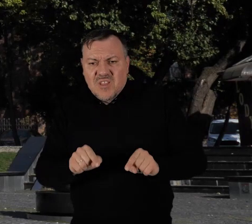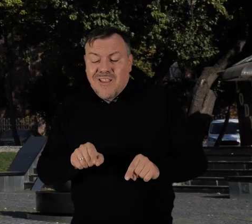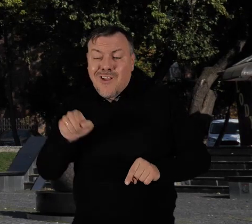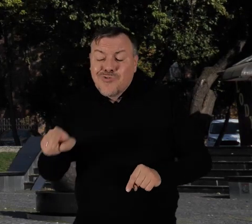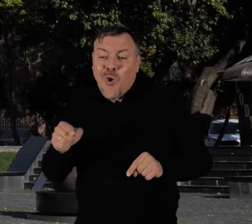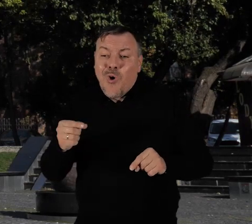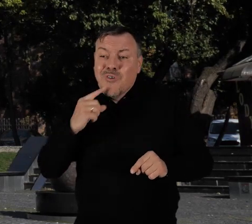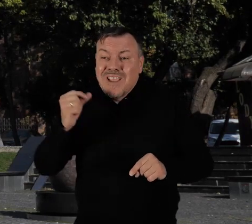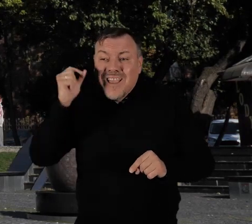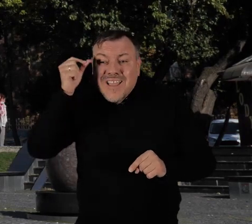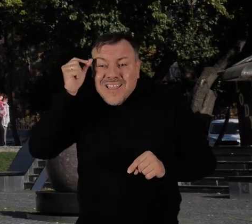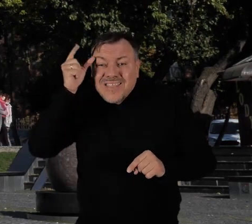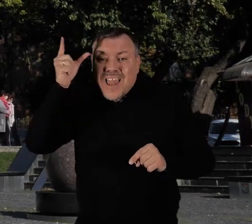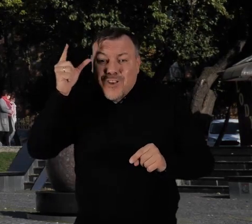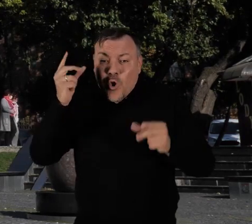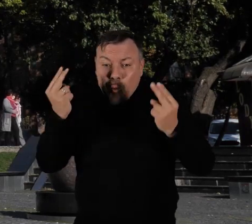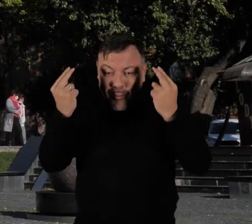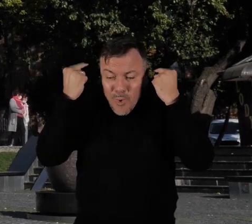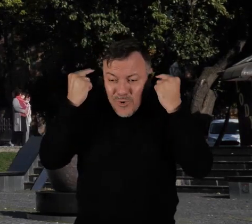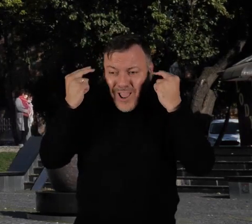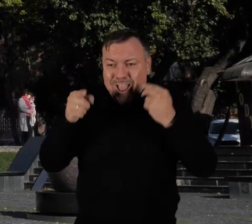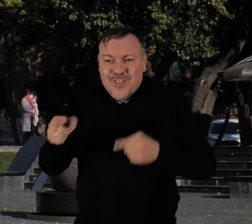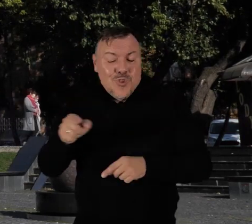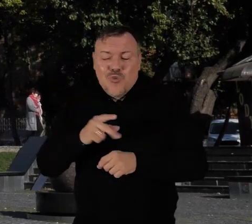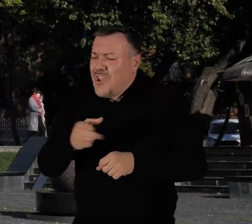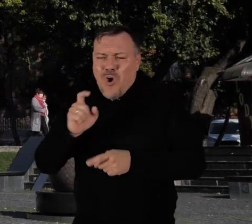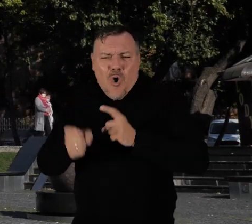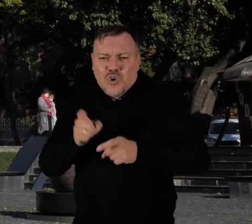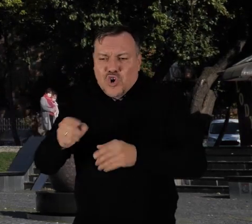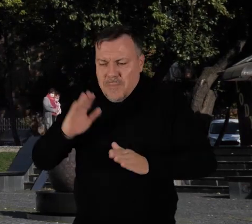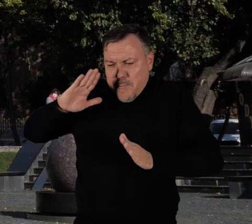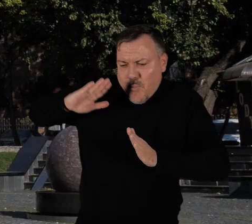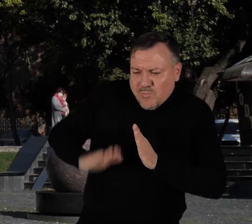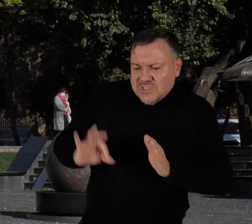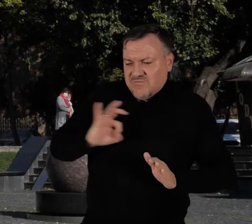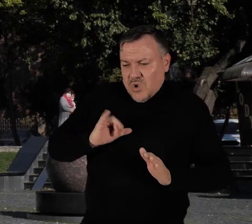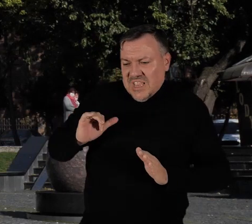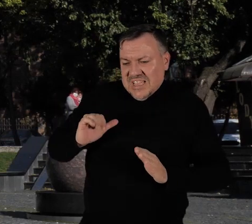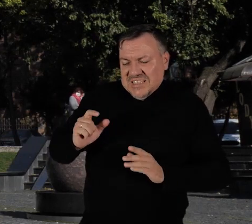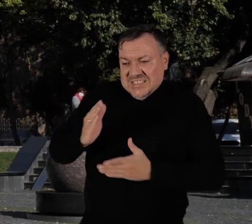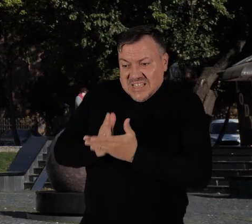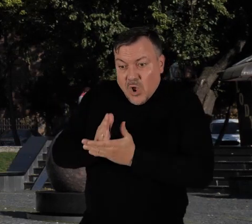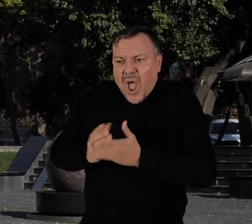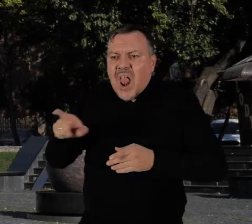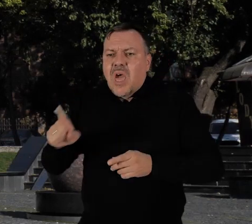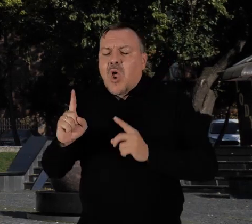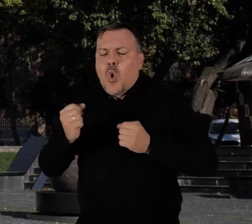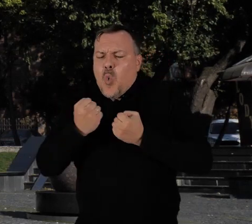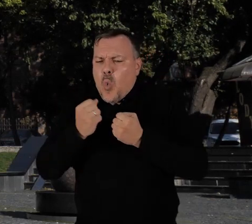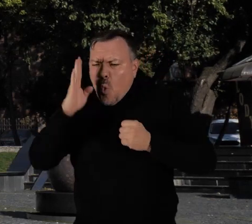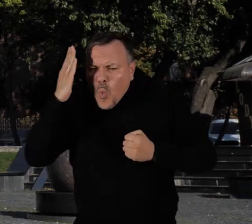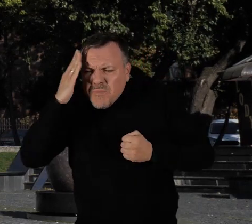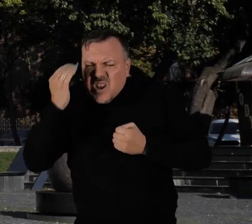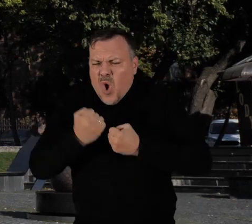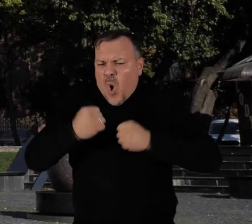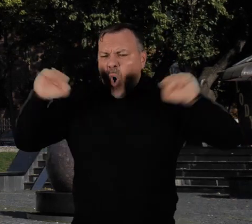przecież o nią tu chodzi, nie polega na pomniejszaniu swoich zasług, lecz na umiejętności i odwadze spojrzenia prawdzie w oczy.